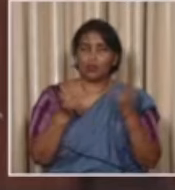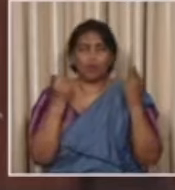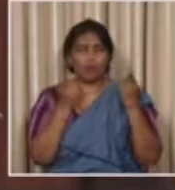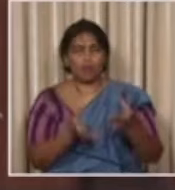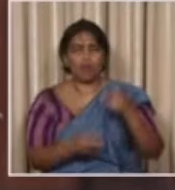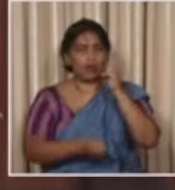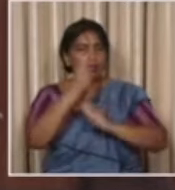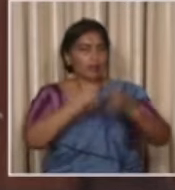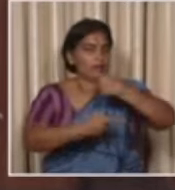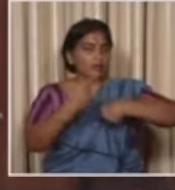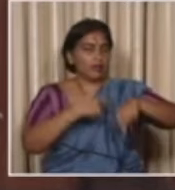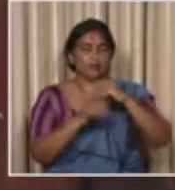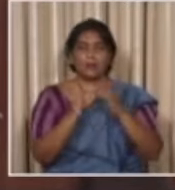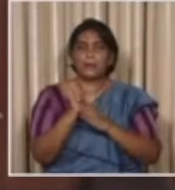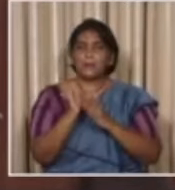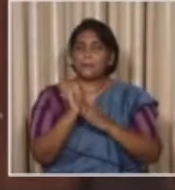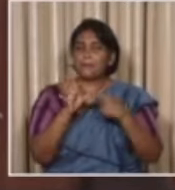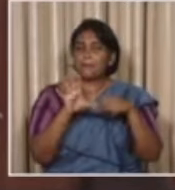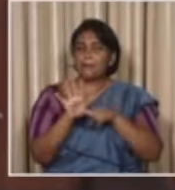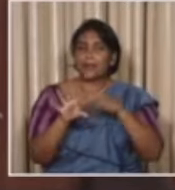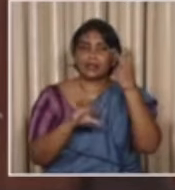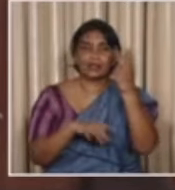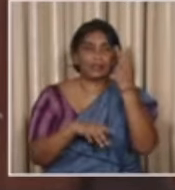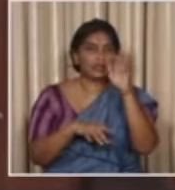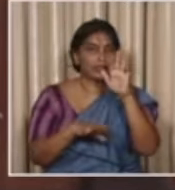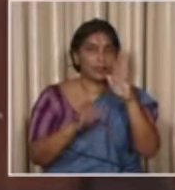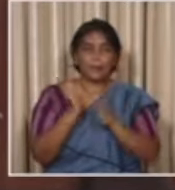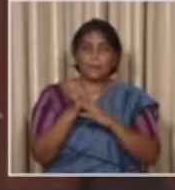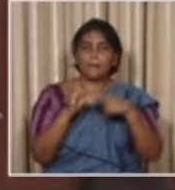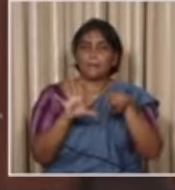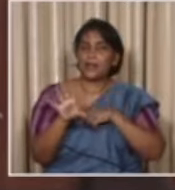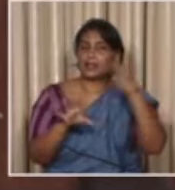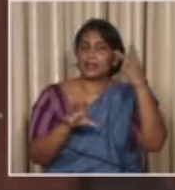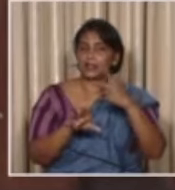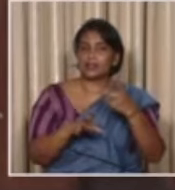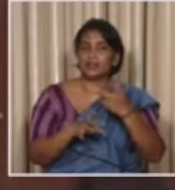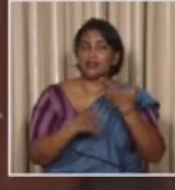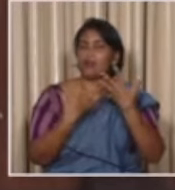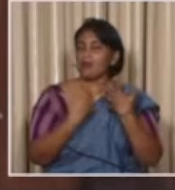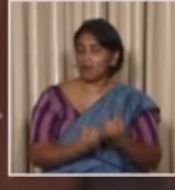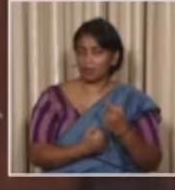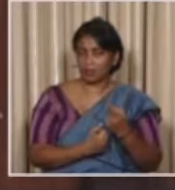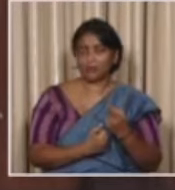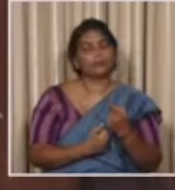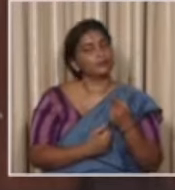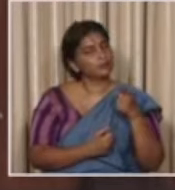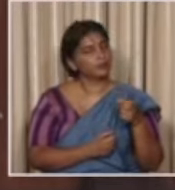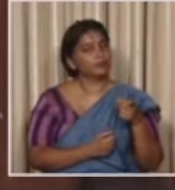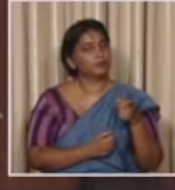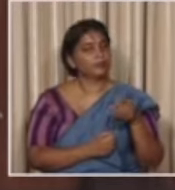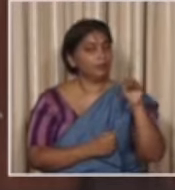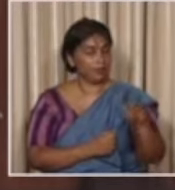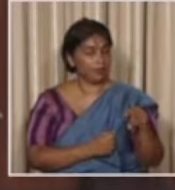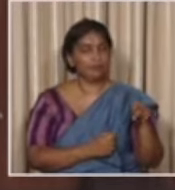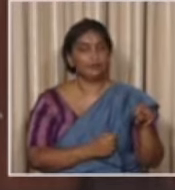ලිඳක මැයි මාසේ දෙවනිදා 2009 හම් වෙනවා. දැන් මේ ළමයා හම් වෙනවා මැයි මාසේ 2009. එතකොට දැන් මේ